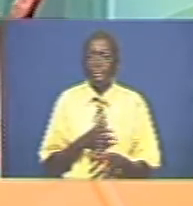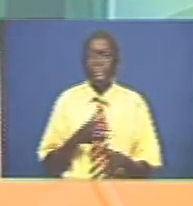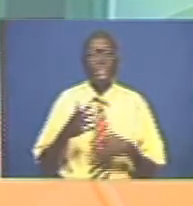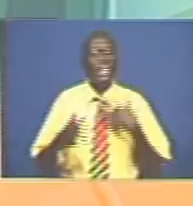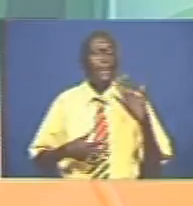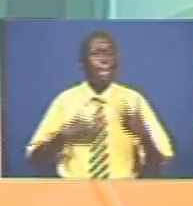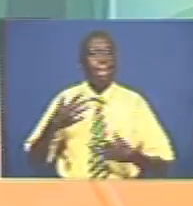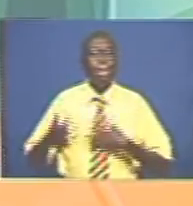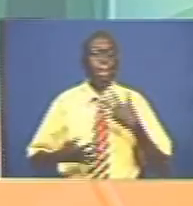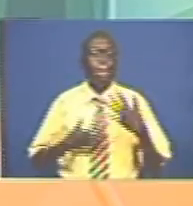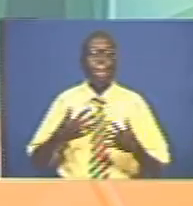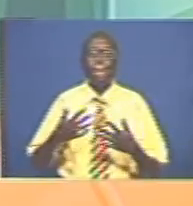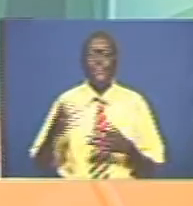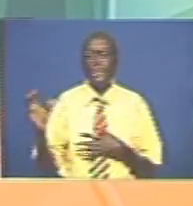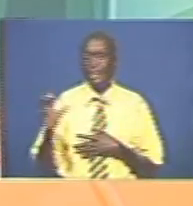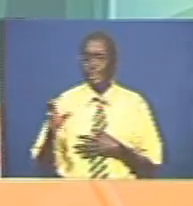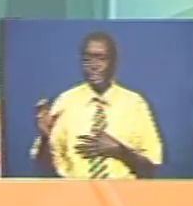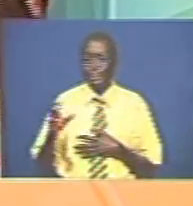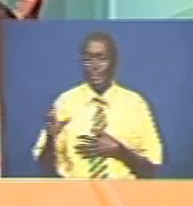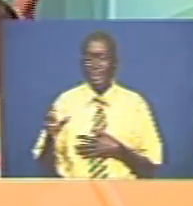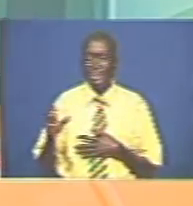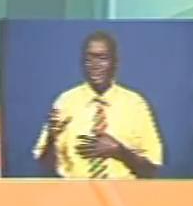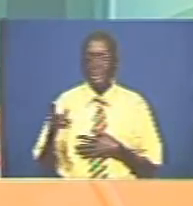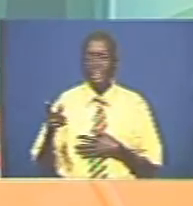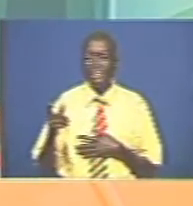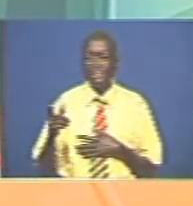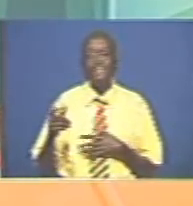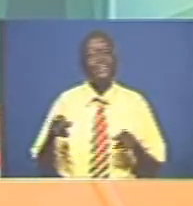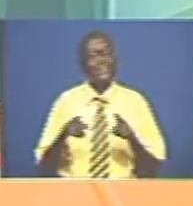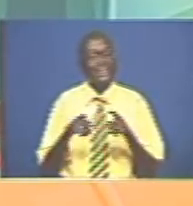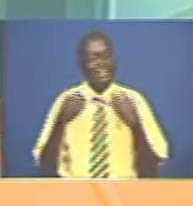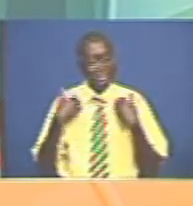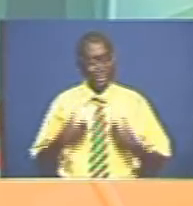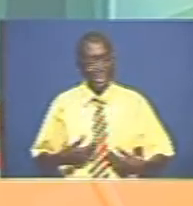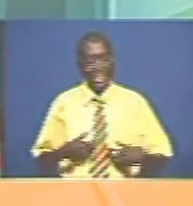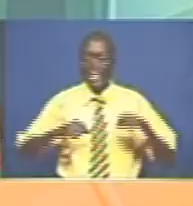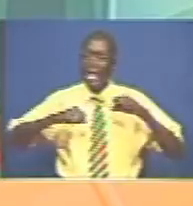kuwafurahisha watu. Juu nikifurahisha watu, mimi pia mwenyewe pia